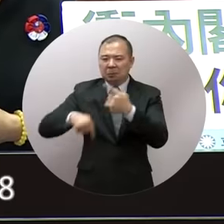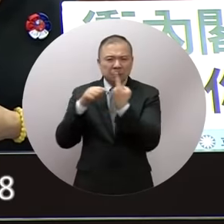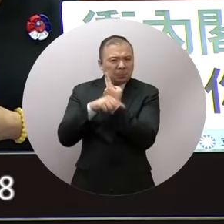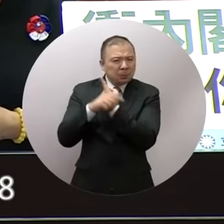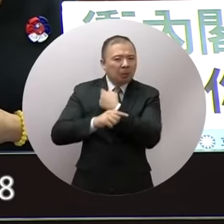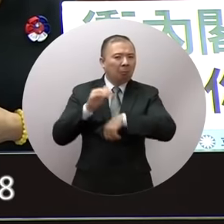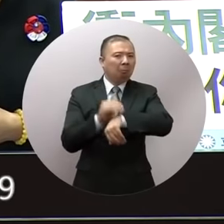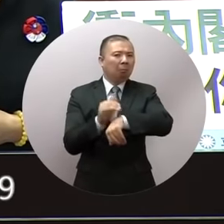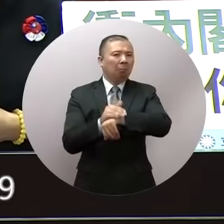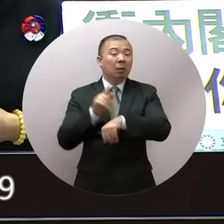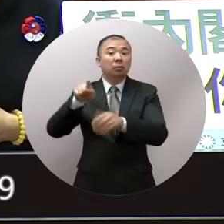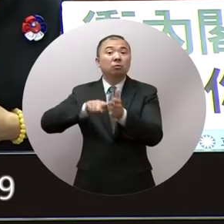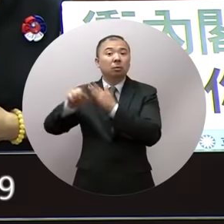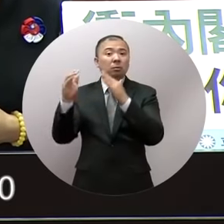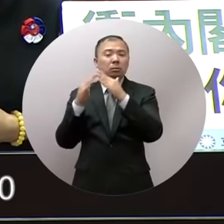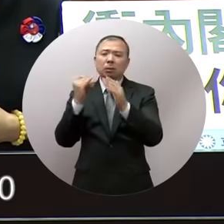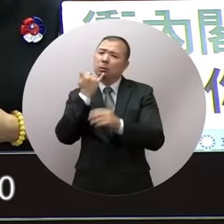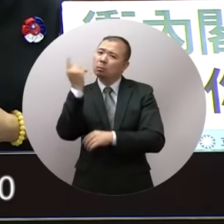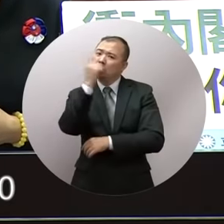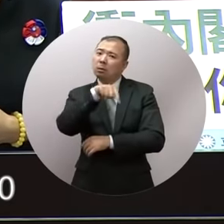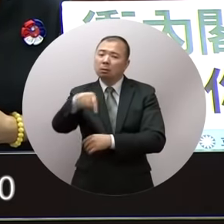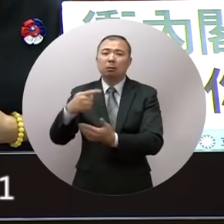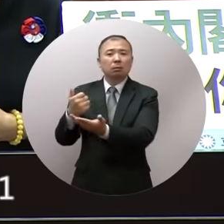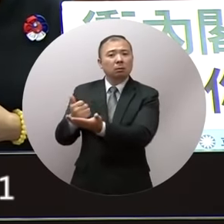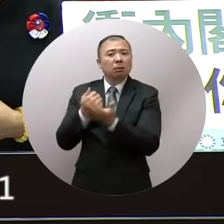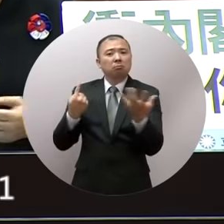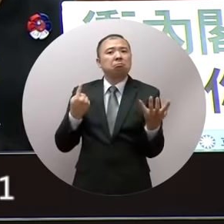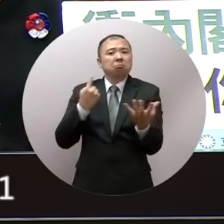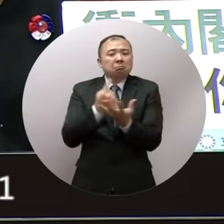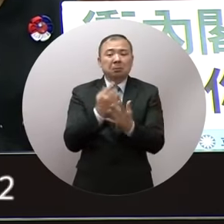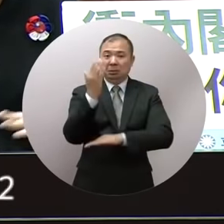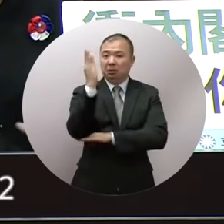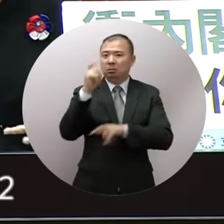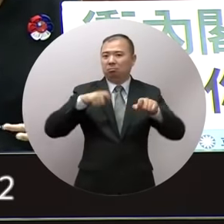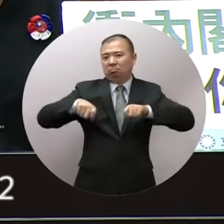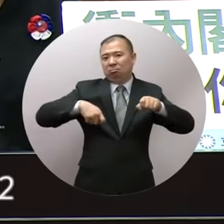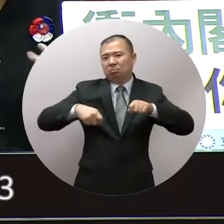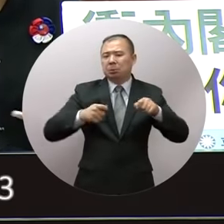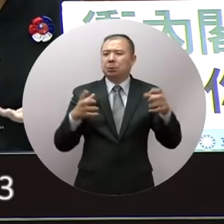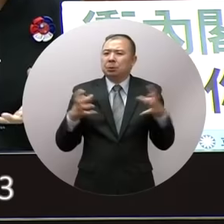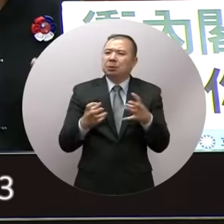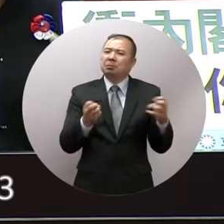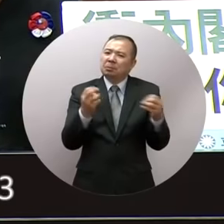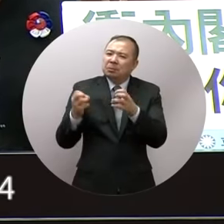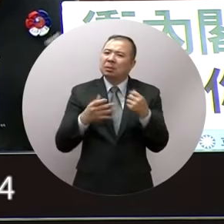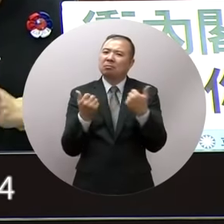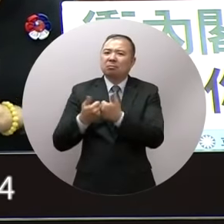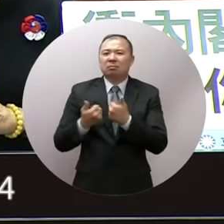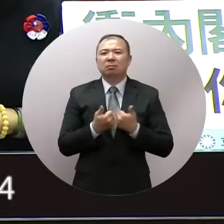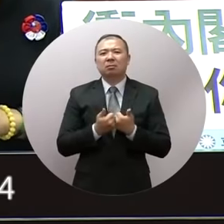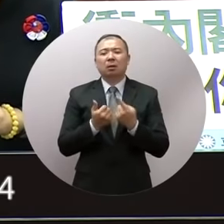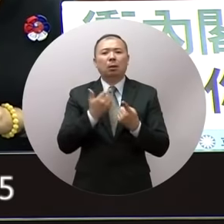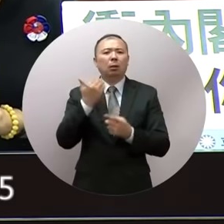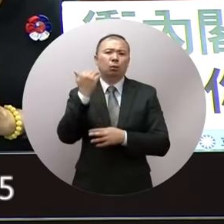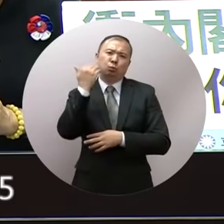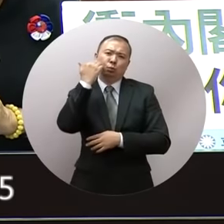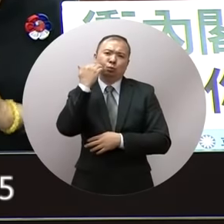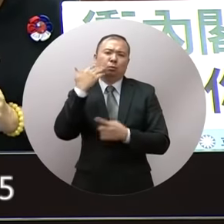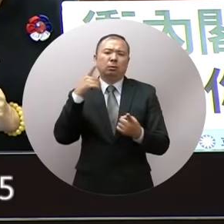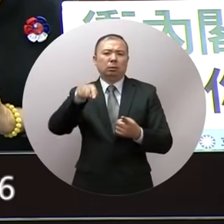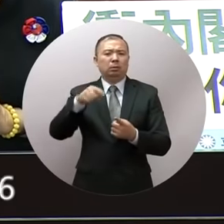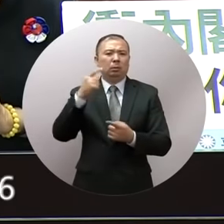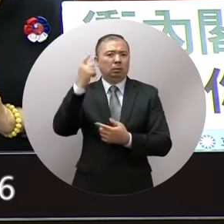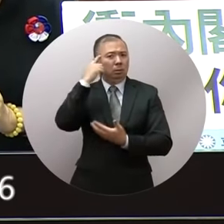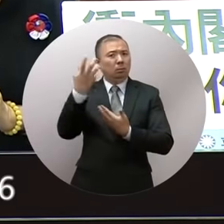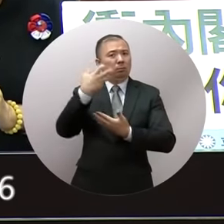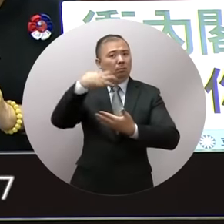犯罪学家也纳入这个参与的决策哈？因为这样子才有办法，你完全不去看这些